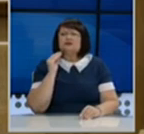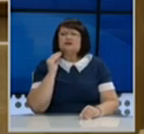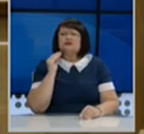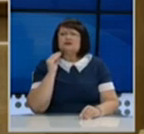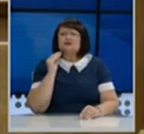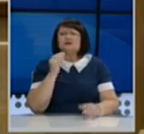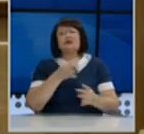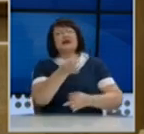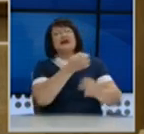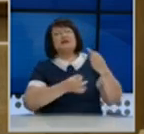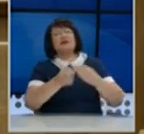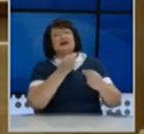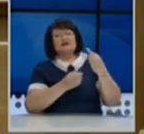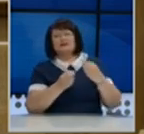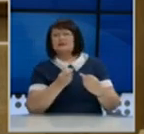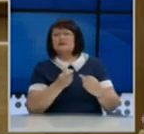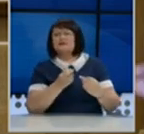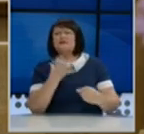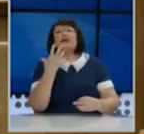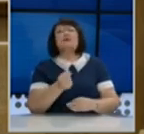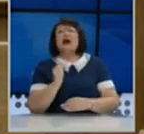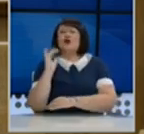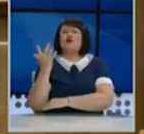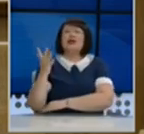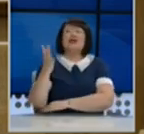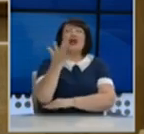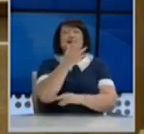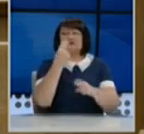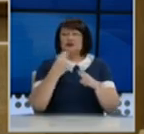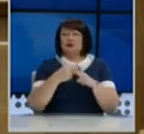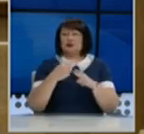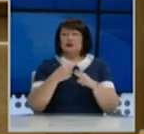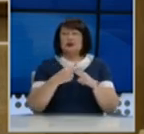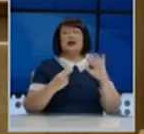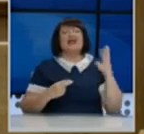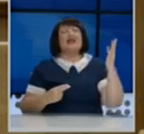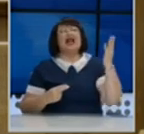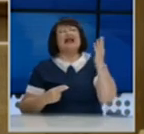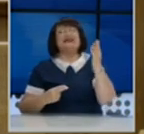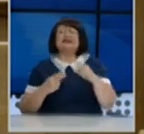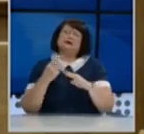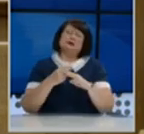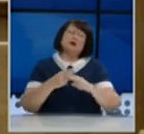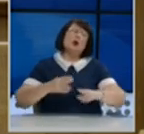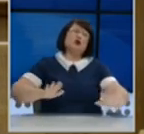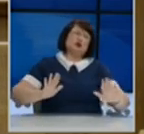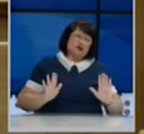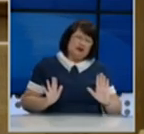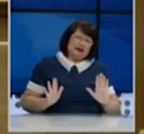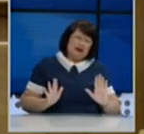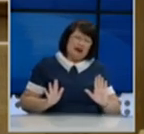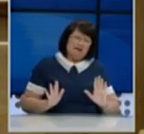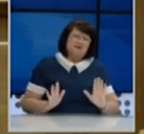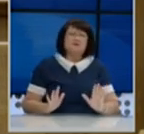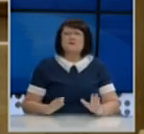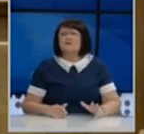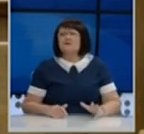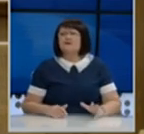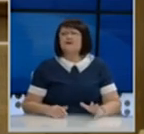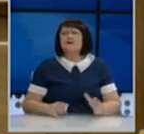να μας λέτε ότι υπάρχουν δάση πολύτιμα και δάση όχι και τόσο πολύτιμα, να